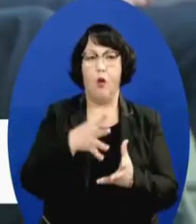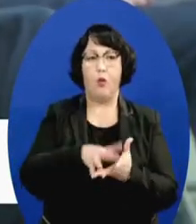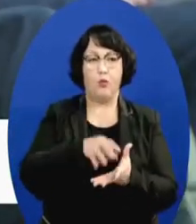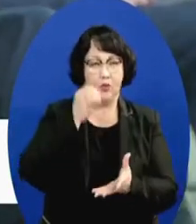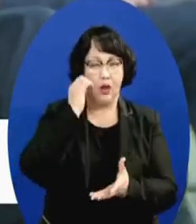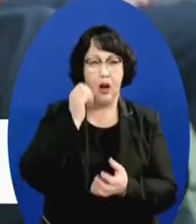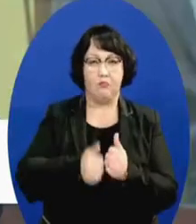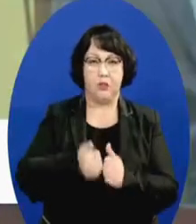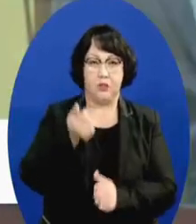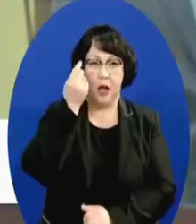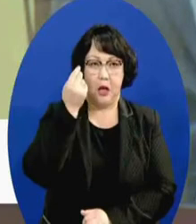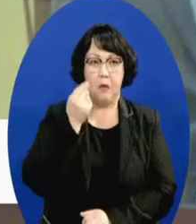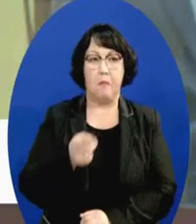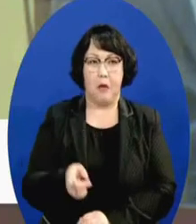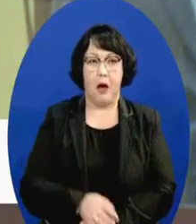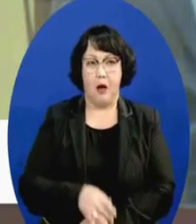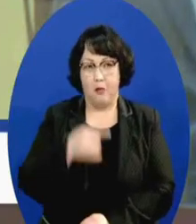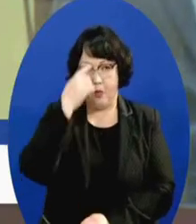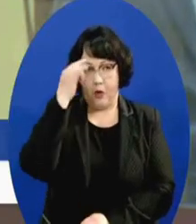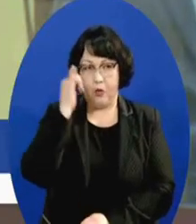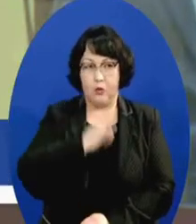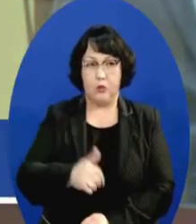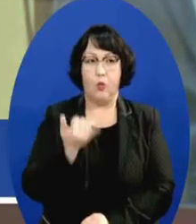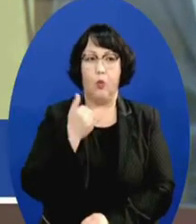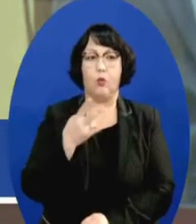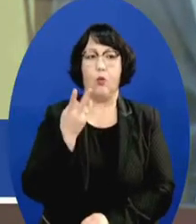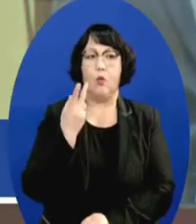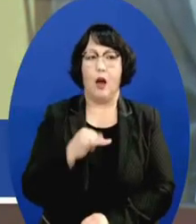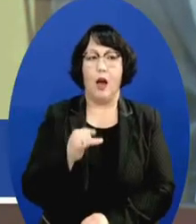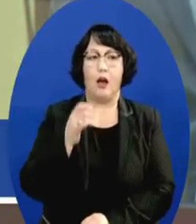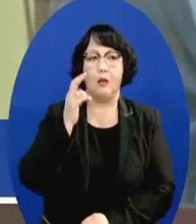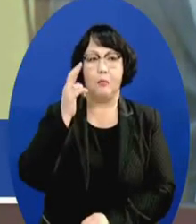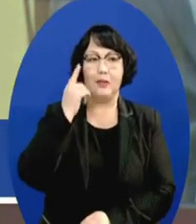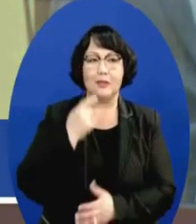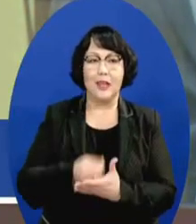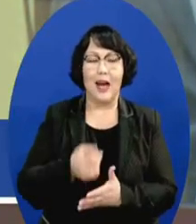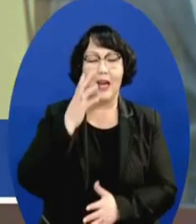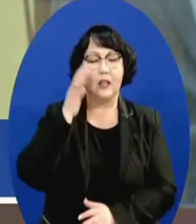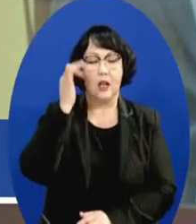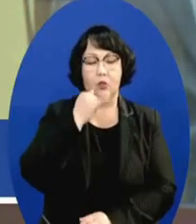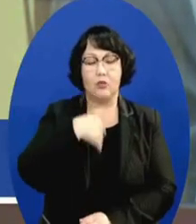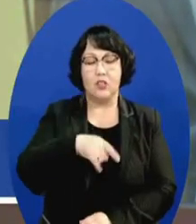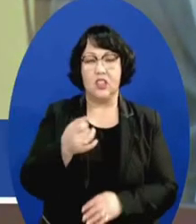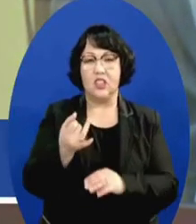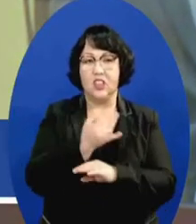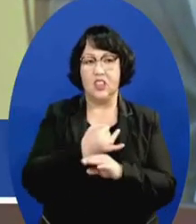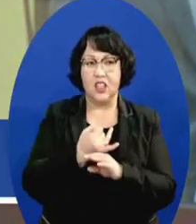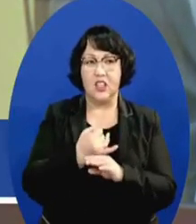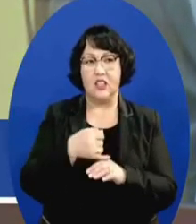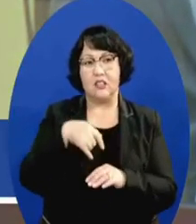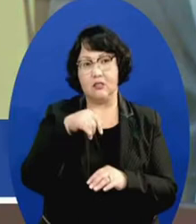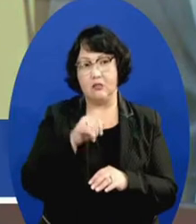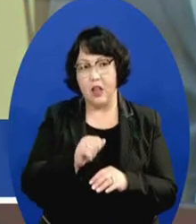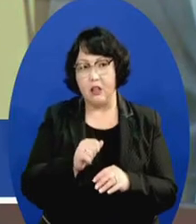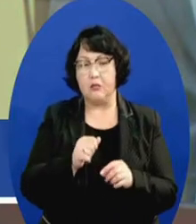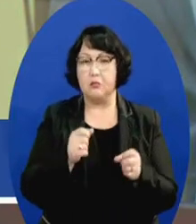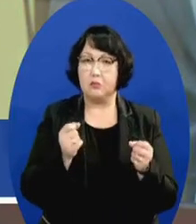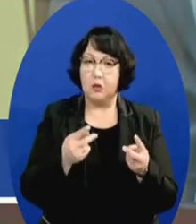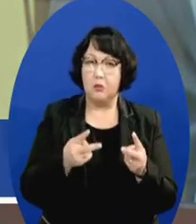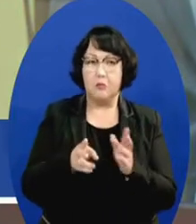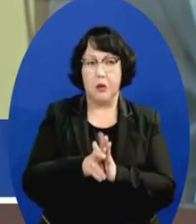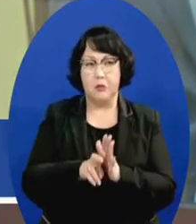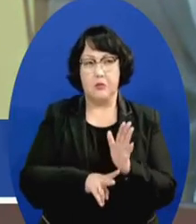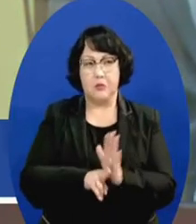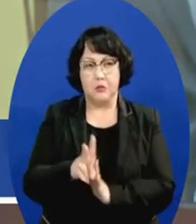амжилттай суралцж байна. Монгол Улсын Уул Уурхайн том төсөл дээр гадаадын инженерүүдийн цалингаар ажиллах одоо энэ боломжууд нь алдах юм байна гэж